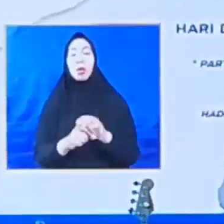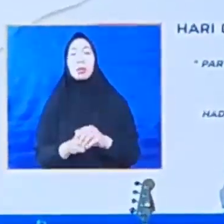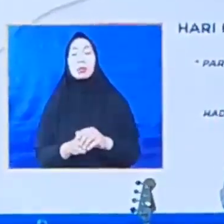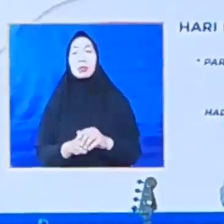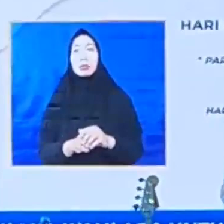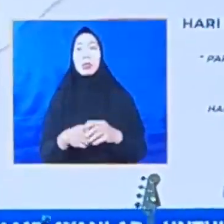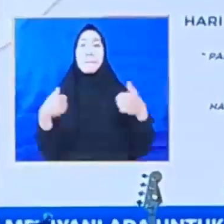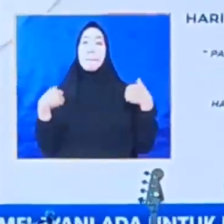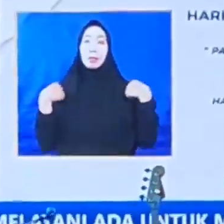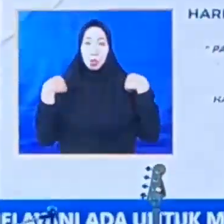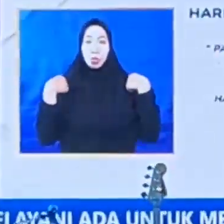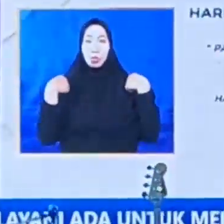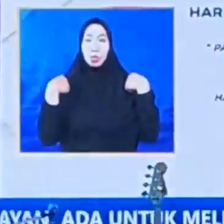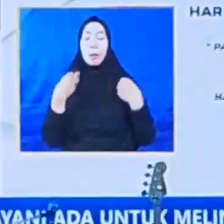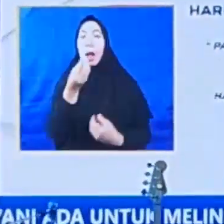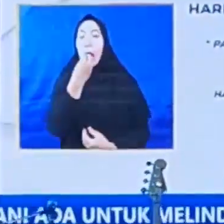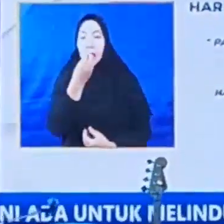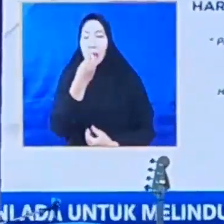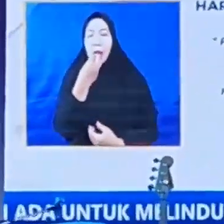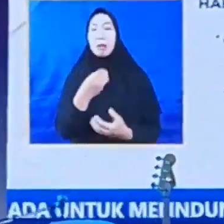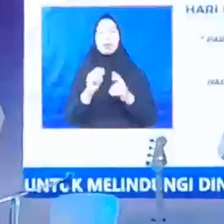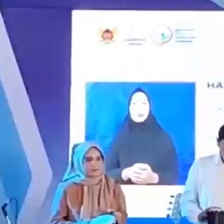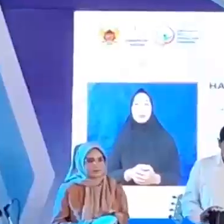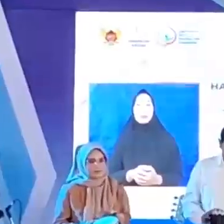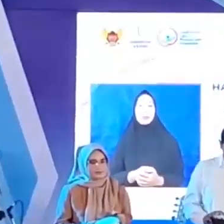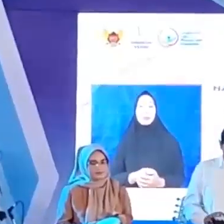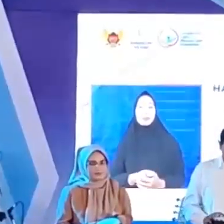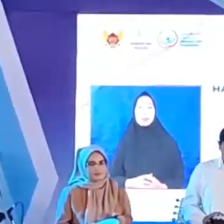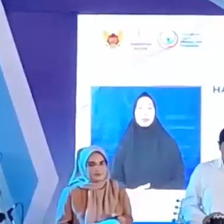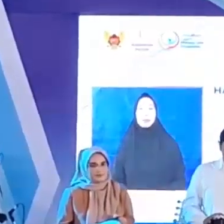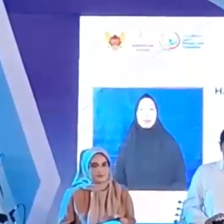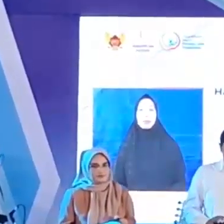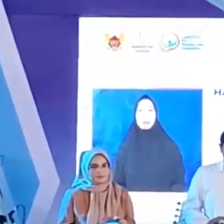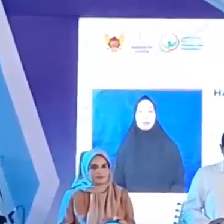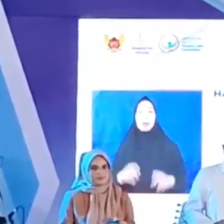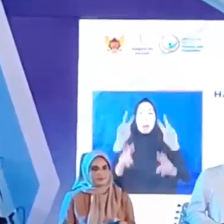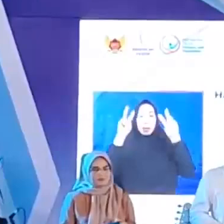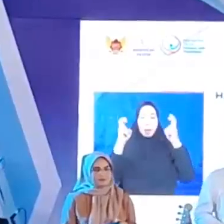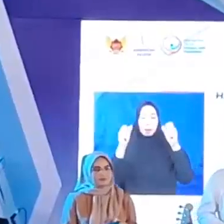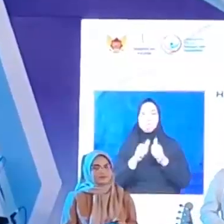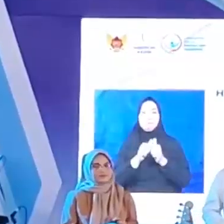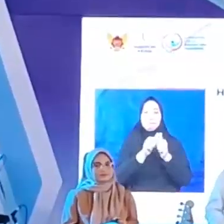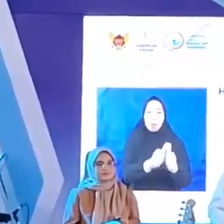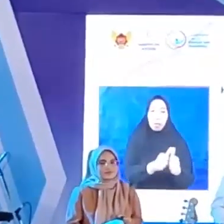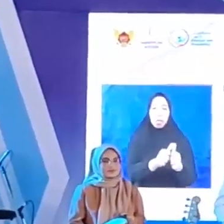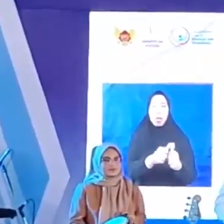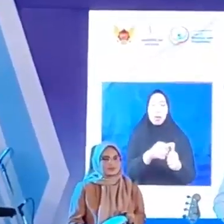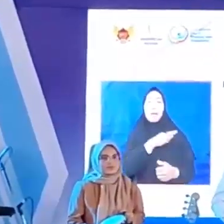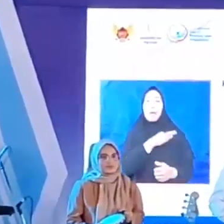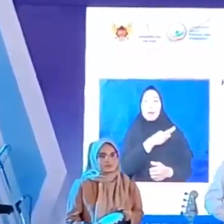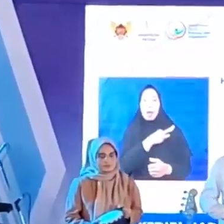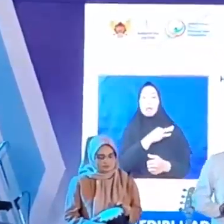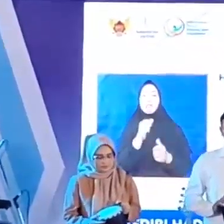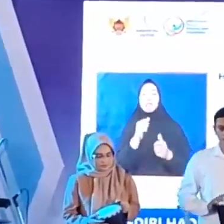baju, makanan, lalu ada kemarin. Sementara itu Kepala Dinas Sosial Kota Kediri, Paulus